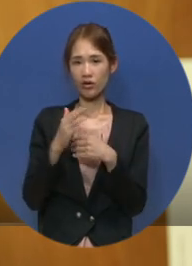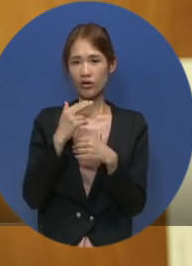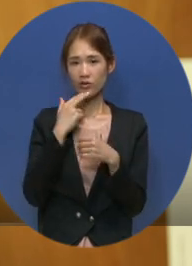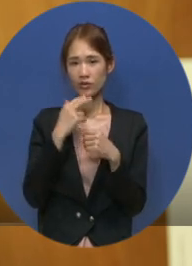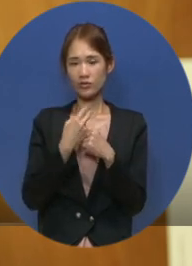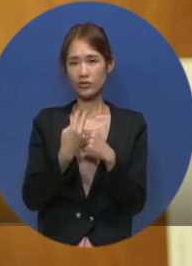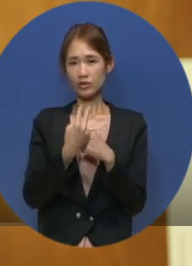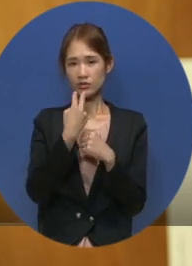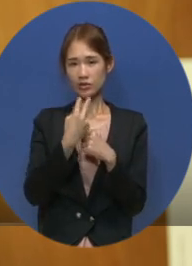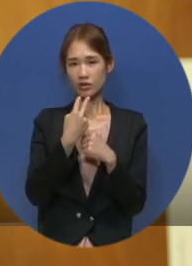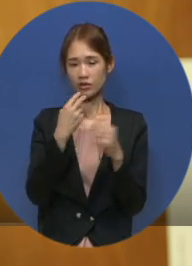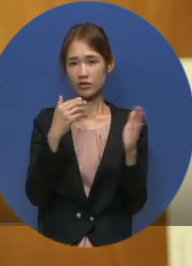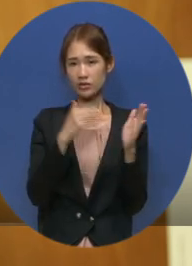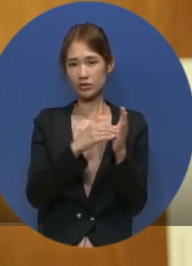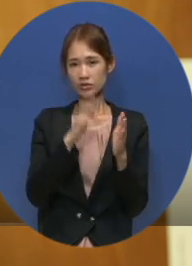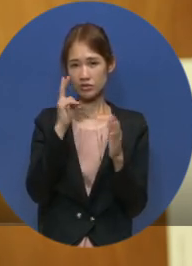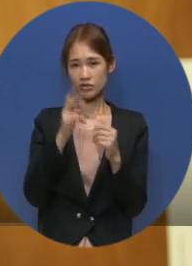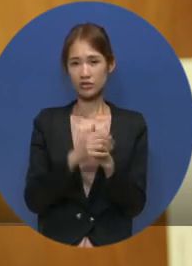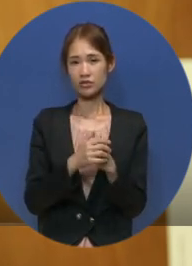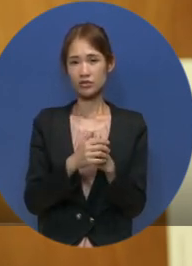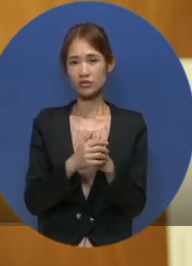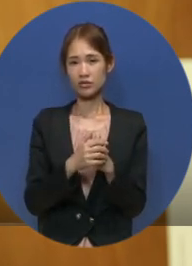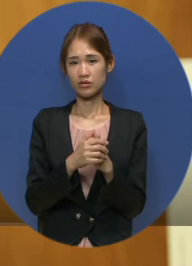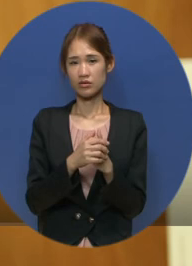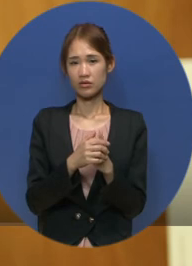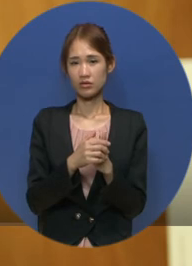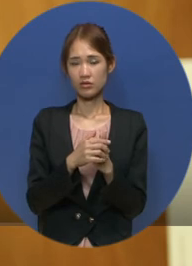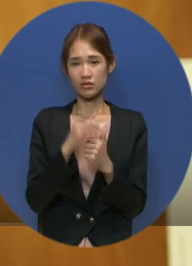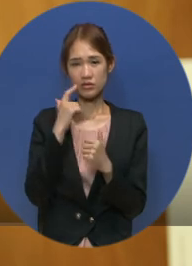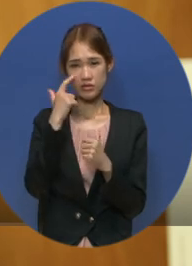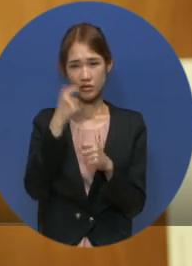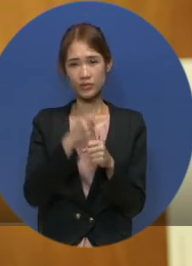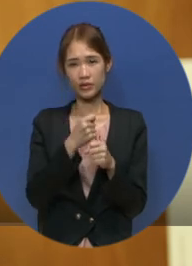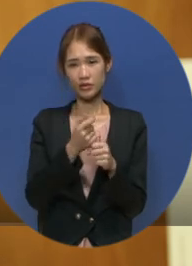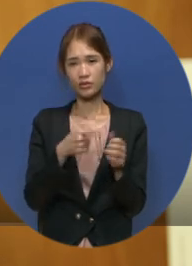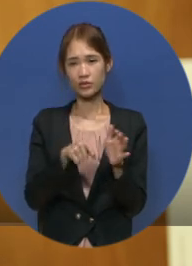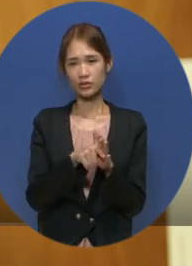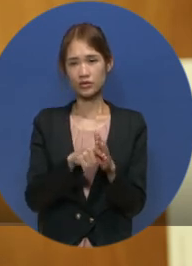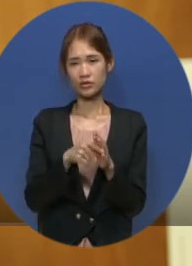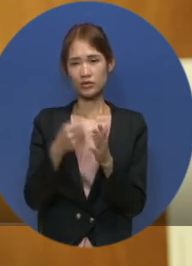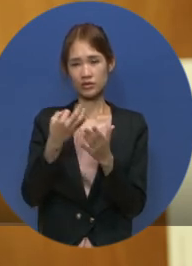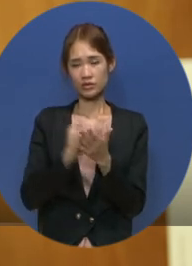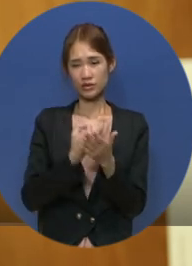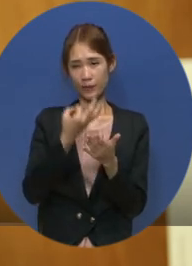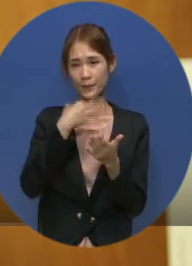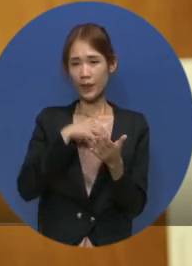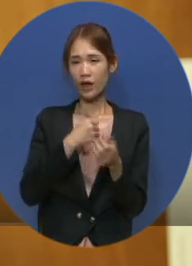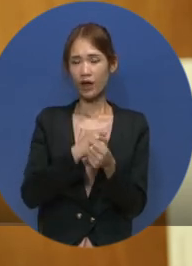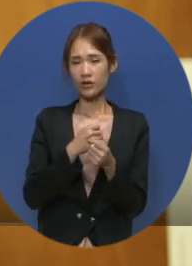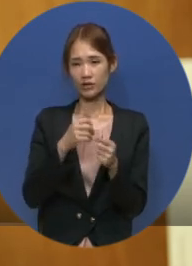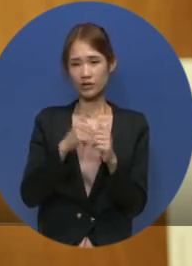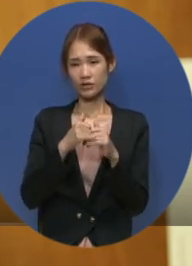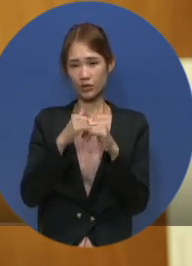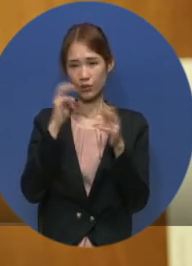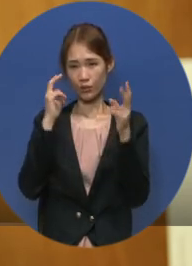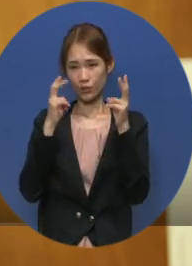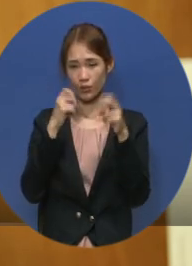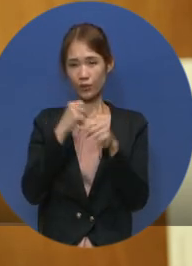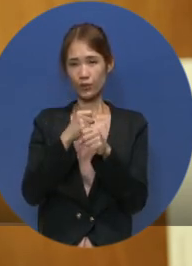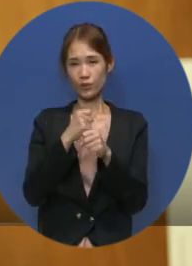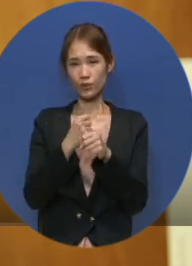기부가 들어오지 않으면 그 생명이 끝나는 거죠. 그래서 그러한 지속 가능성 때문에 이제 제가 그